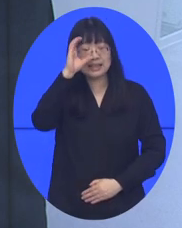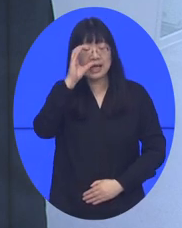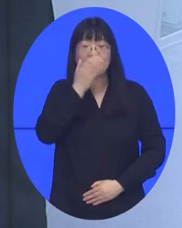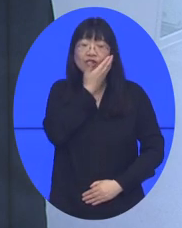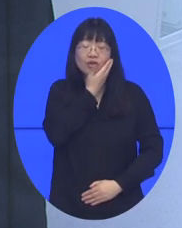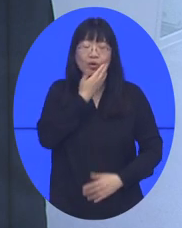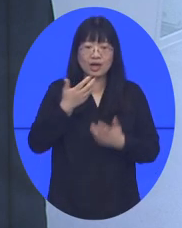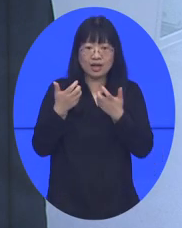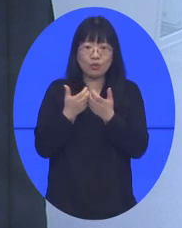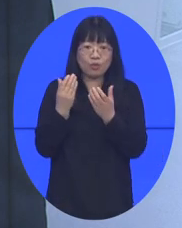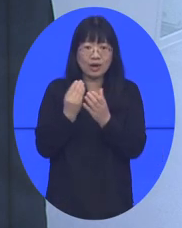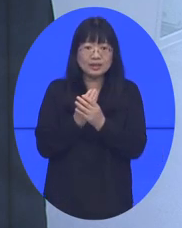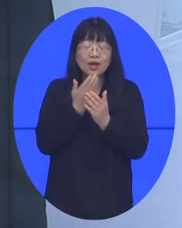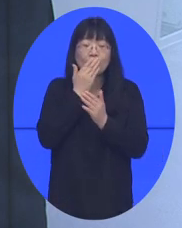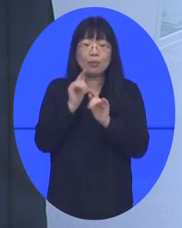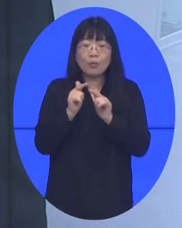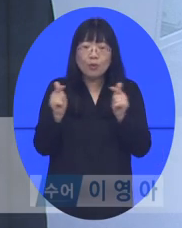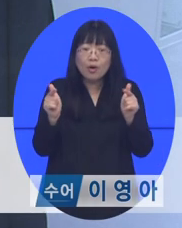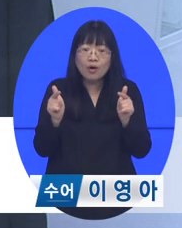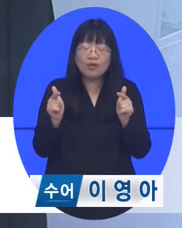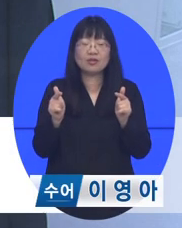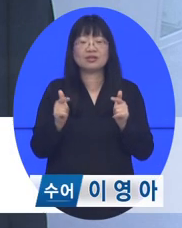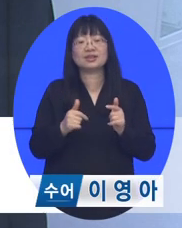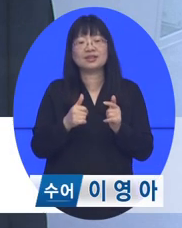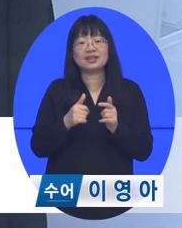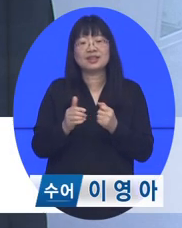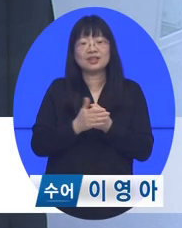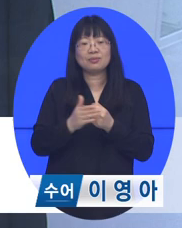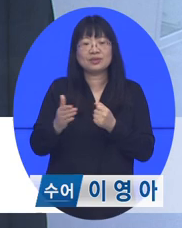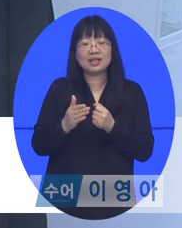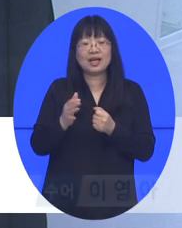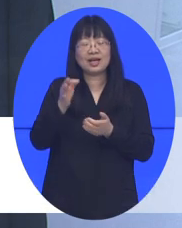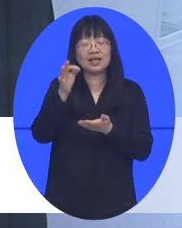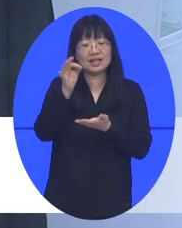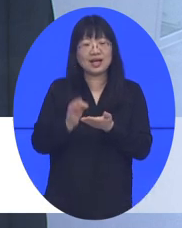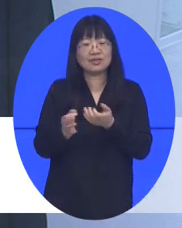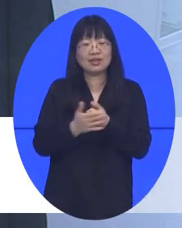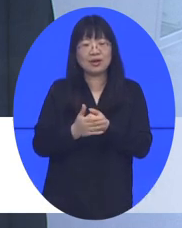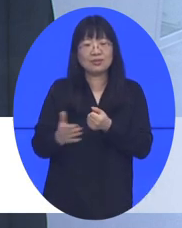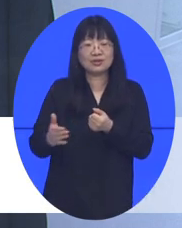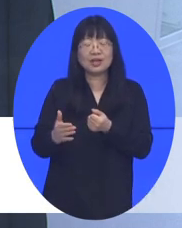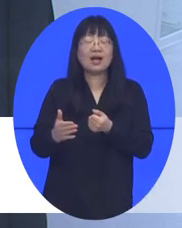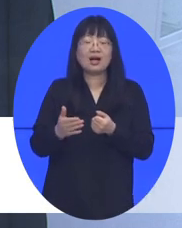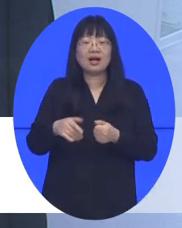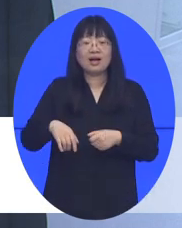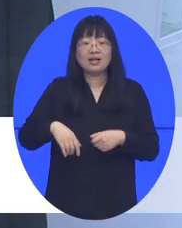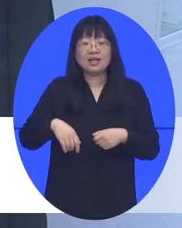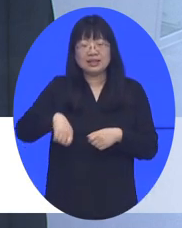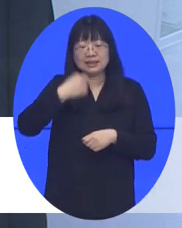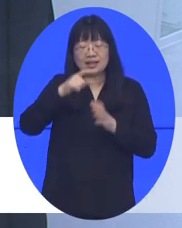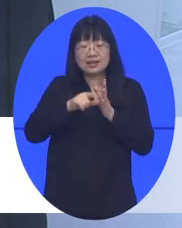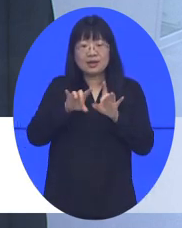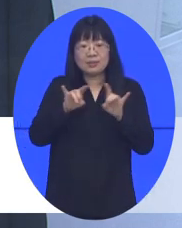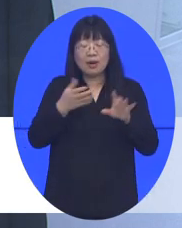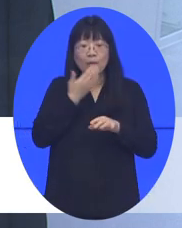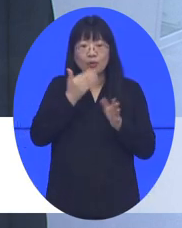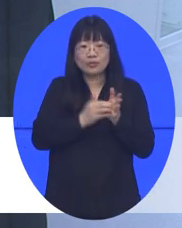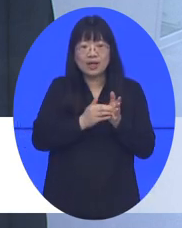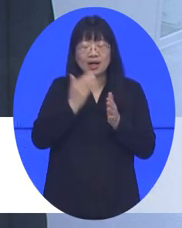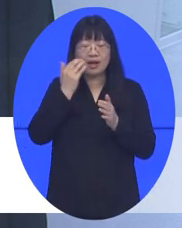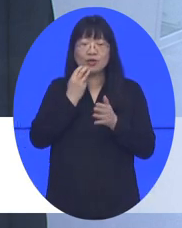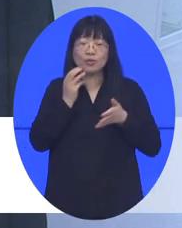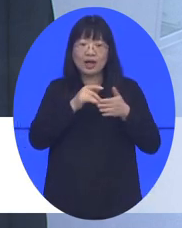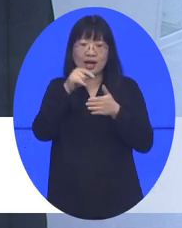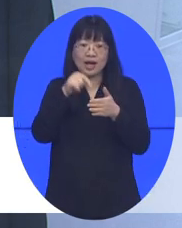달걀은 영양 가득한 완전 식품으로 가격 부담도 적어 밥상에 단골로 오르는데요. 과연 도내 유통